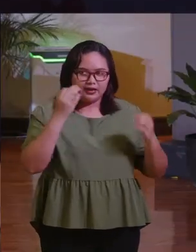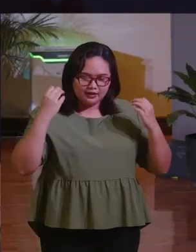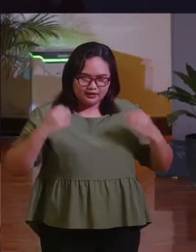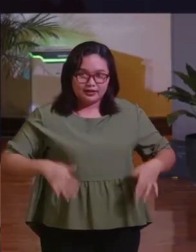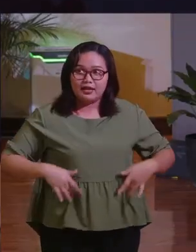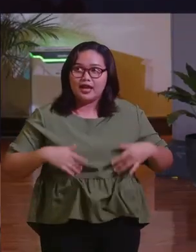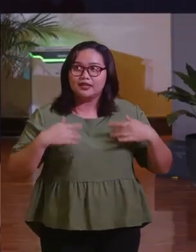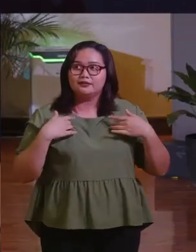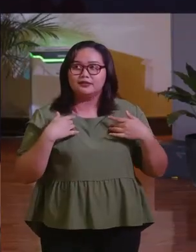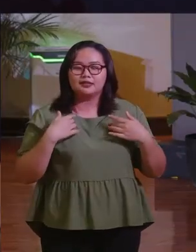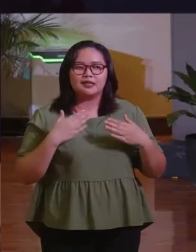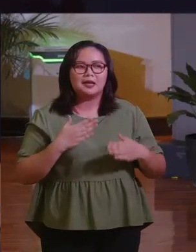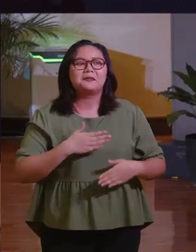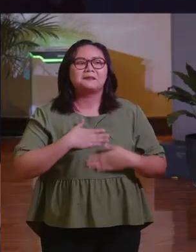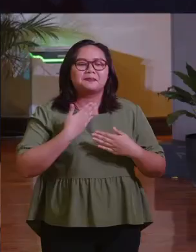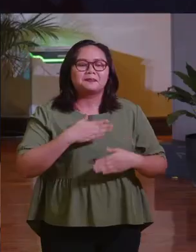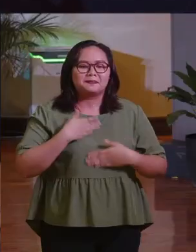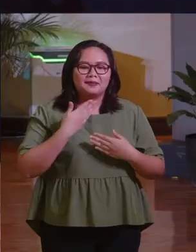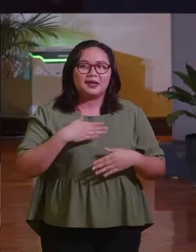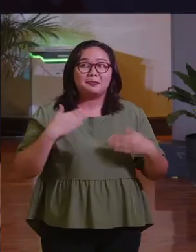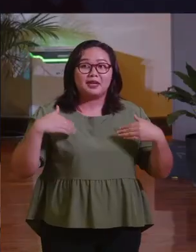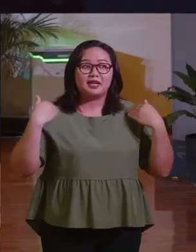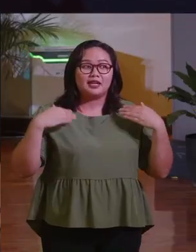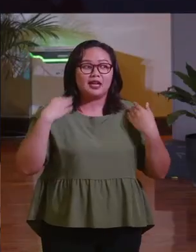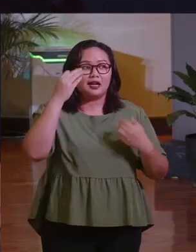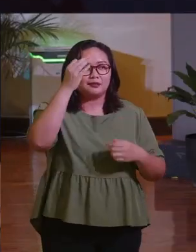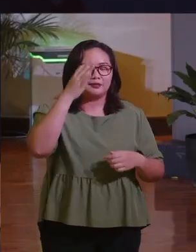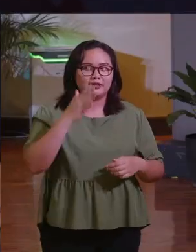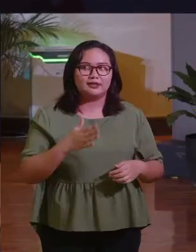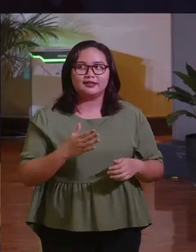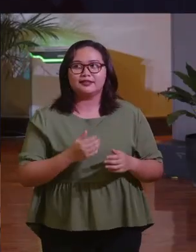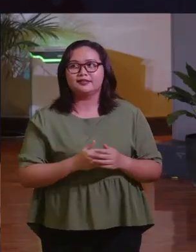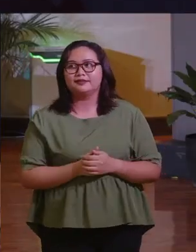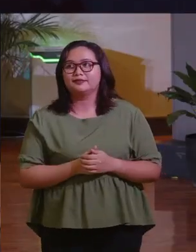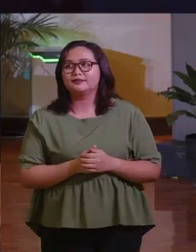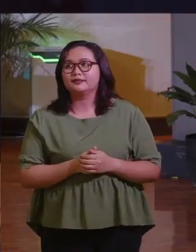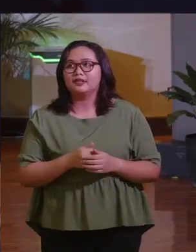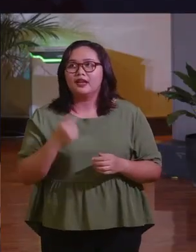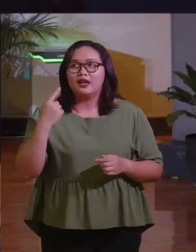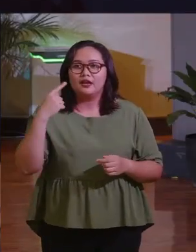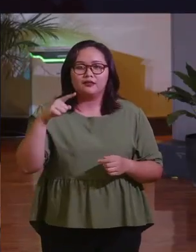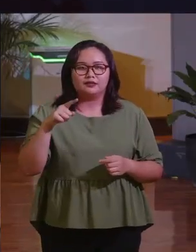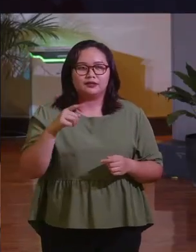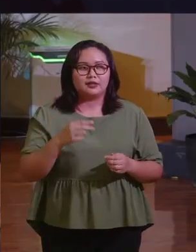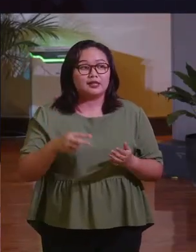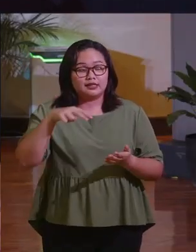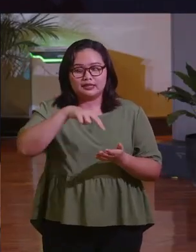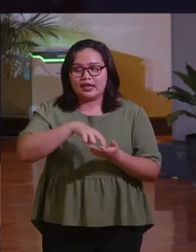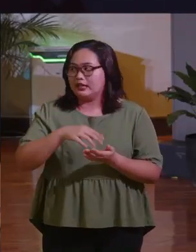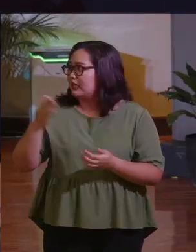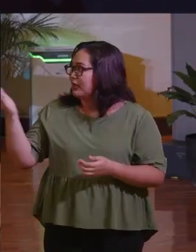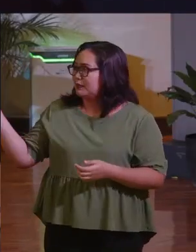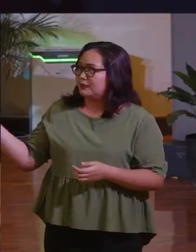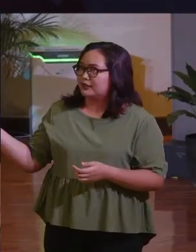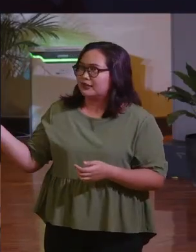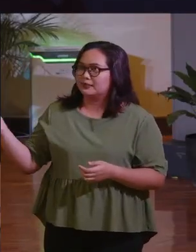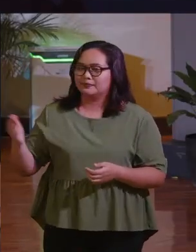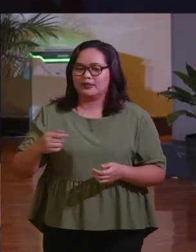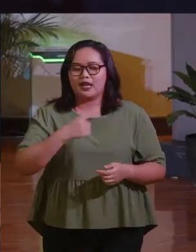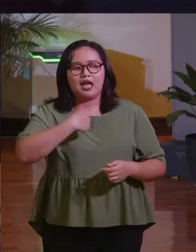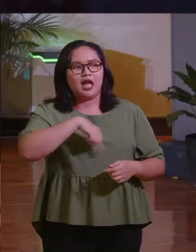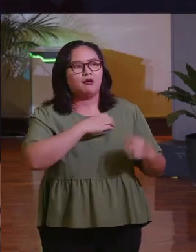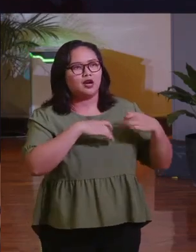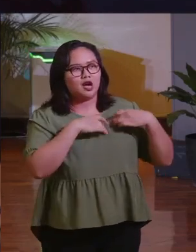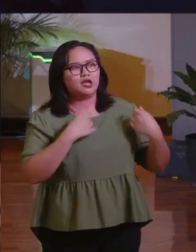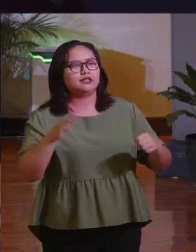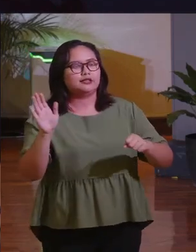po itong mga batang ito sa kanilang pagtayo sa ating pulpito. Busog na busog po ang puso namin